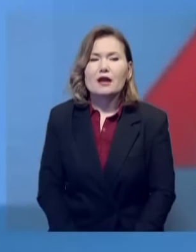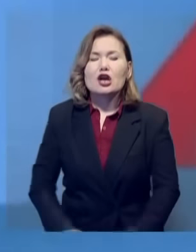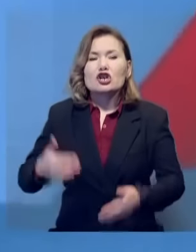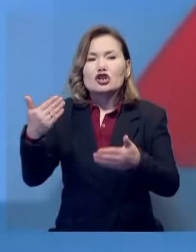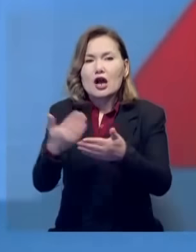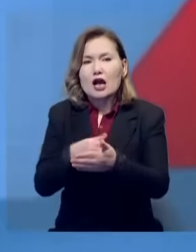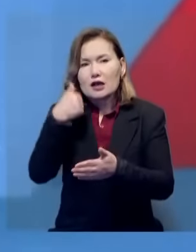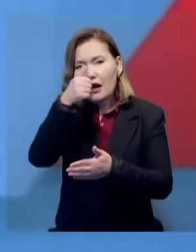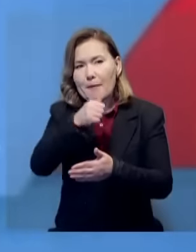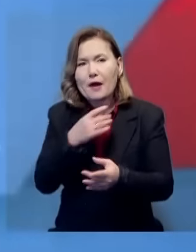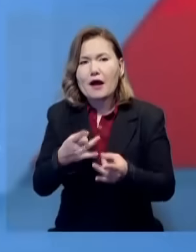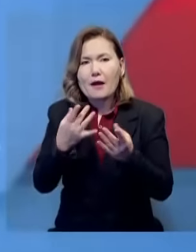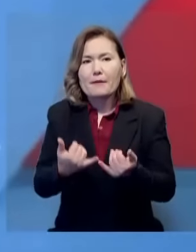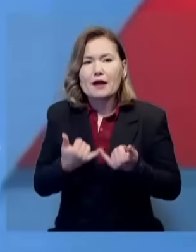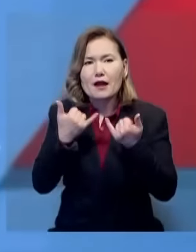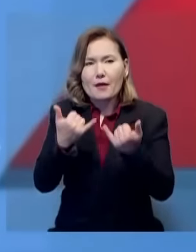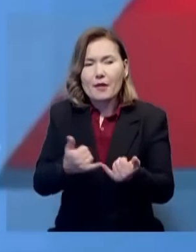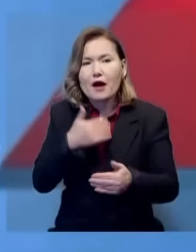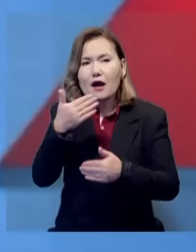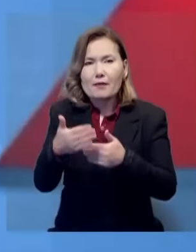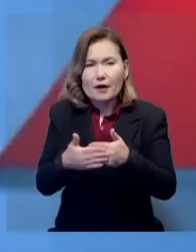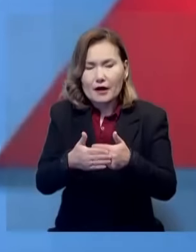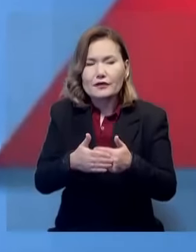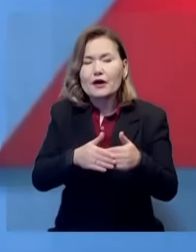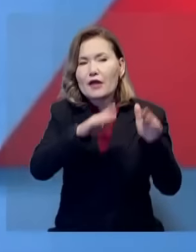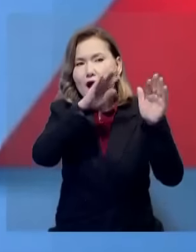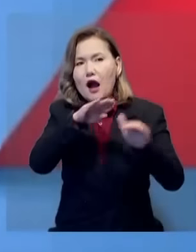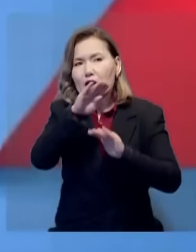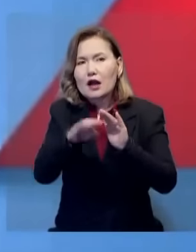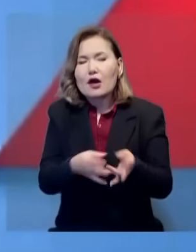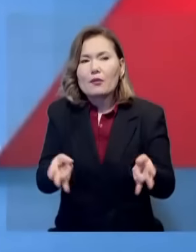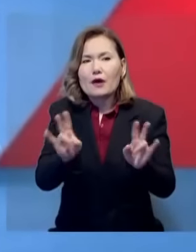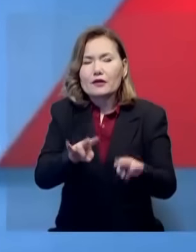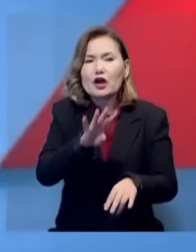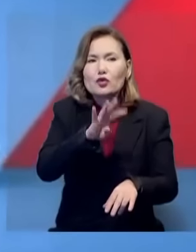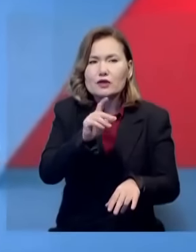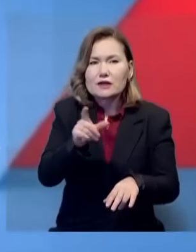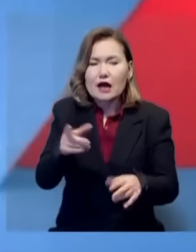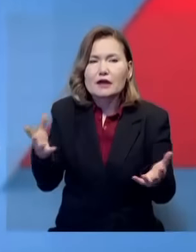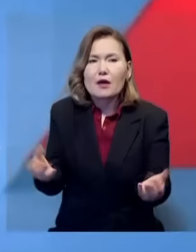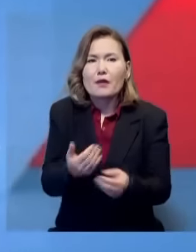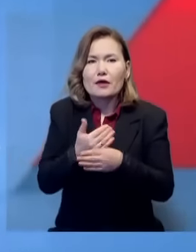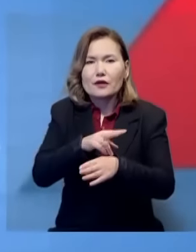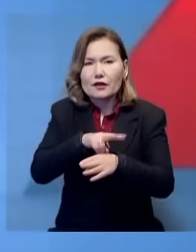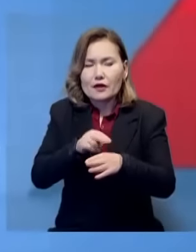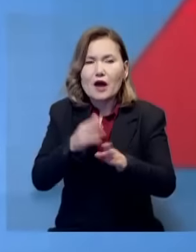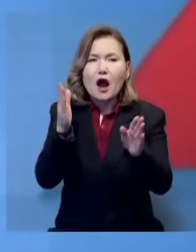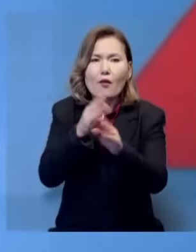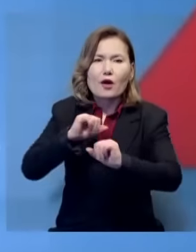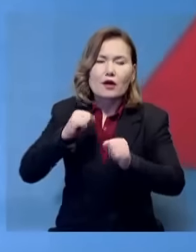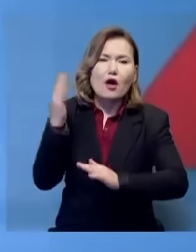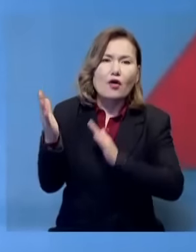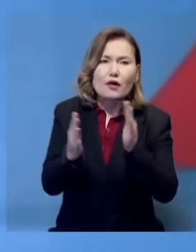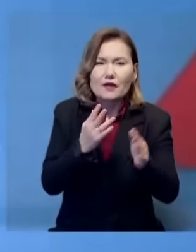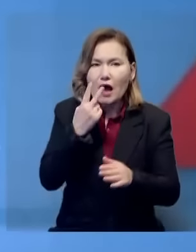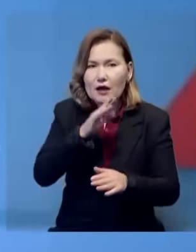Сонымен қатар, жаңа жыл мерекесі қарсаңында қар құрсауында қалған 400-ге жуық адам құтқарылды. Ауырайының қолайсыздығына қарамастан алыс